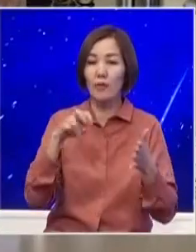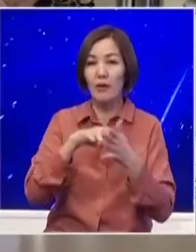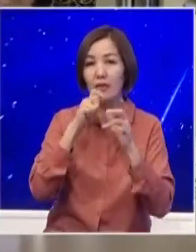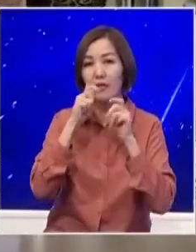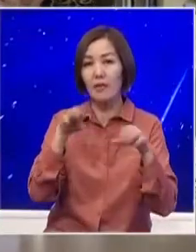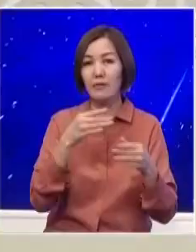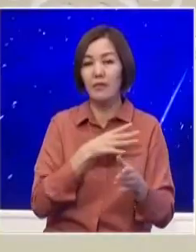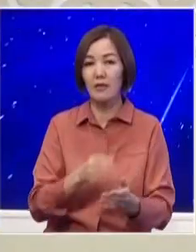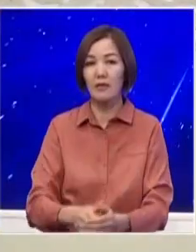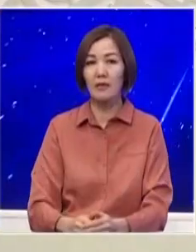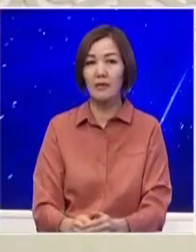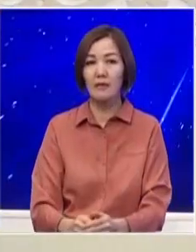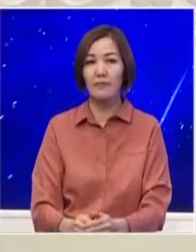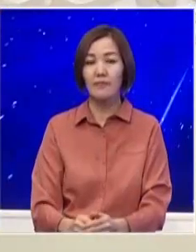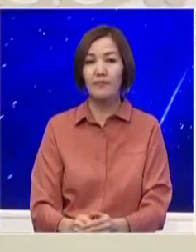етті.